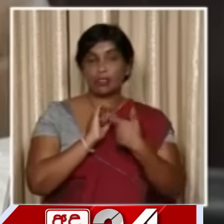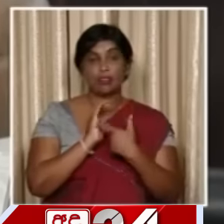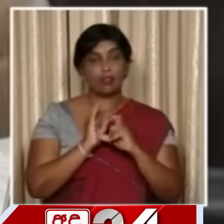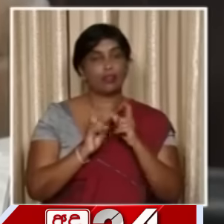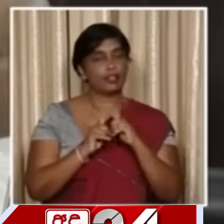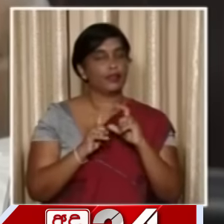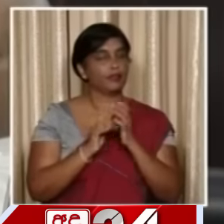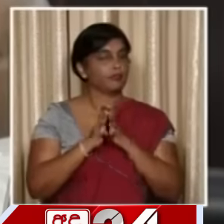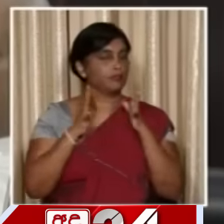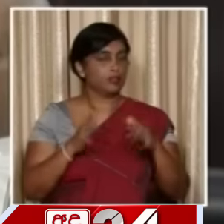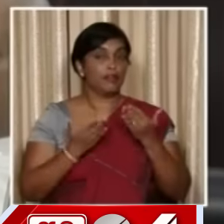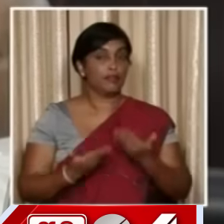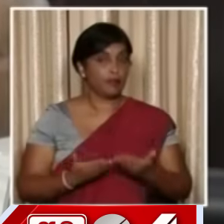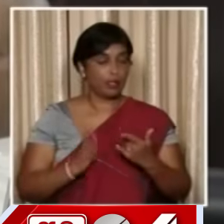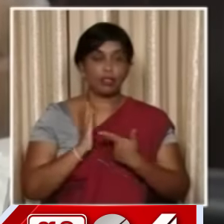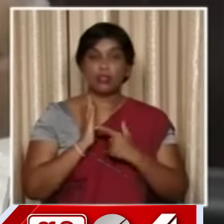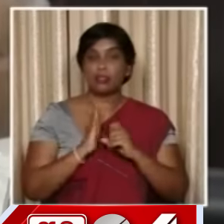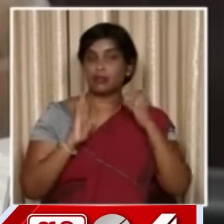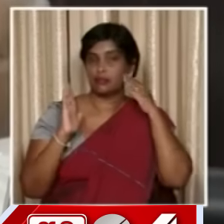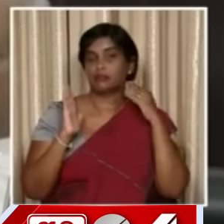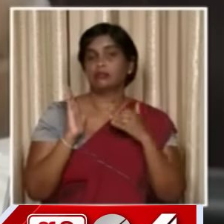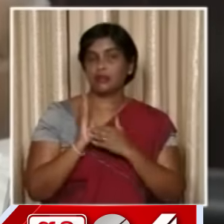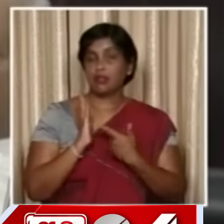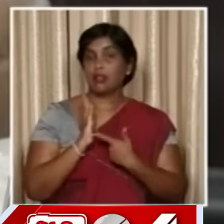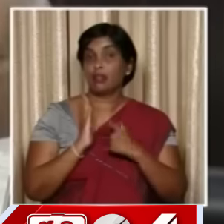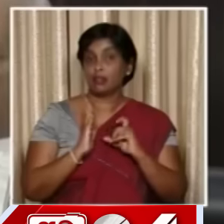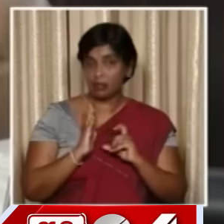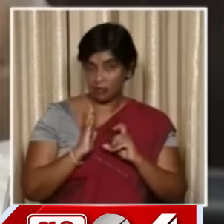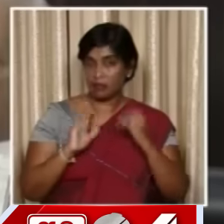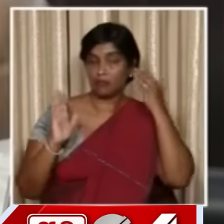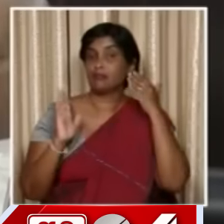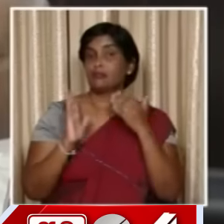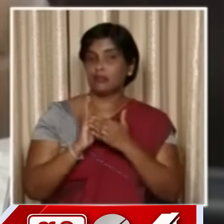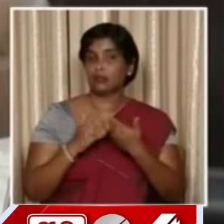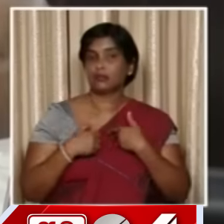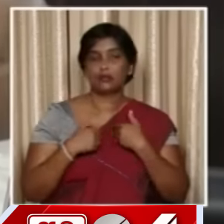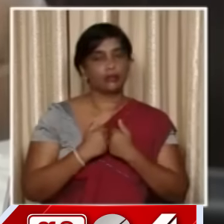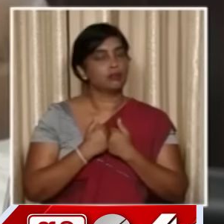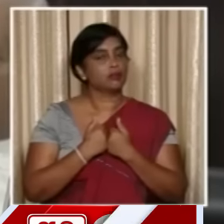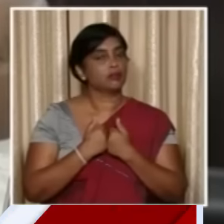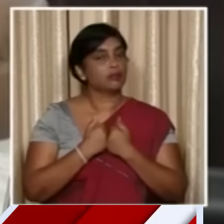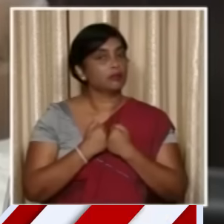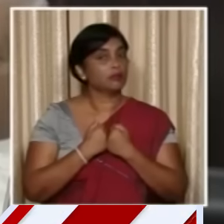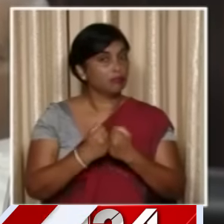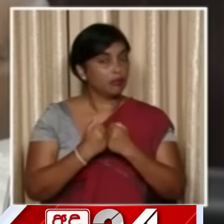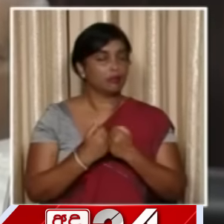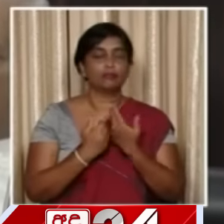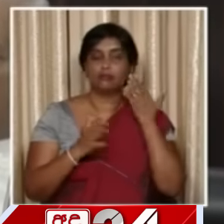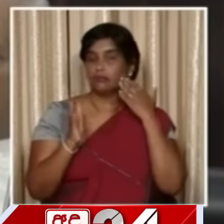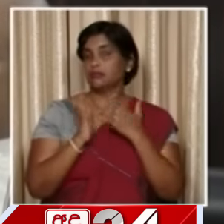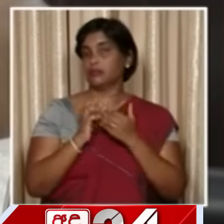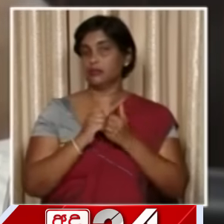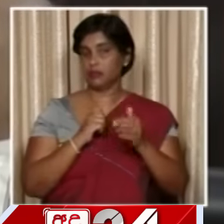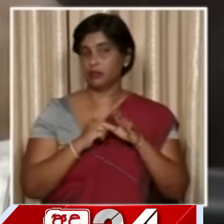කිරීම. වර්තමානයේදී තාක්ෂණ ක්ෂේත්‍රය තාක්ෂණික ක්ෂේත්‍රය වෙනුවෙන් අපි ප්‍රවාහන පවන්තාවන්ද සැලකිල්ලට